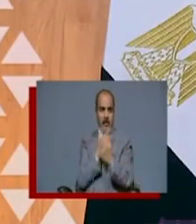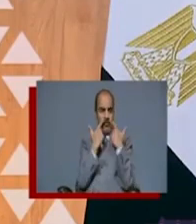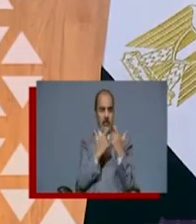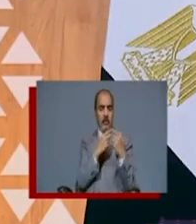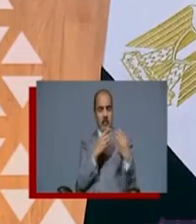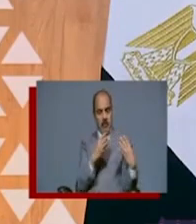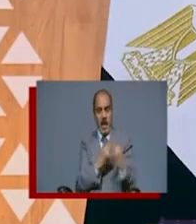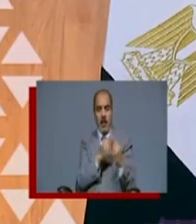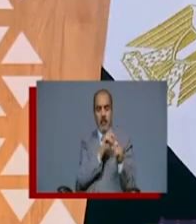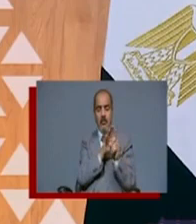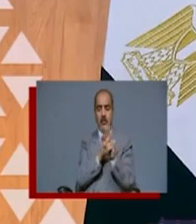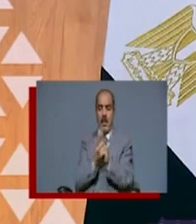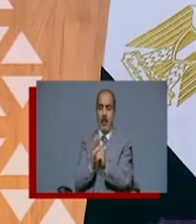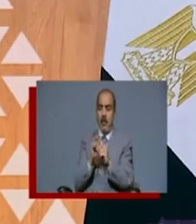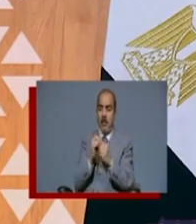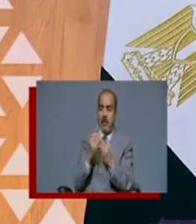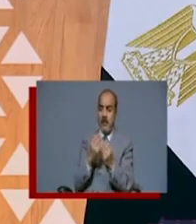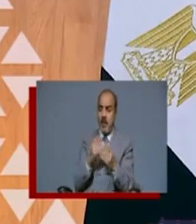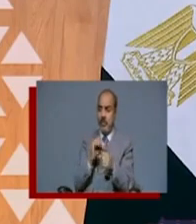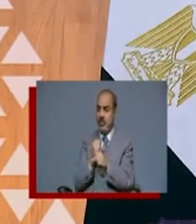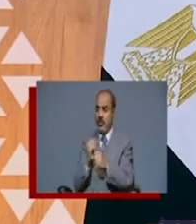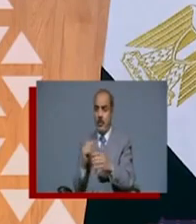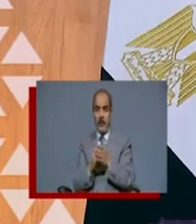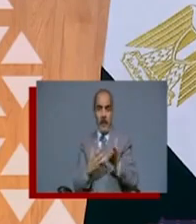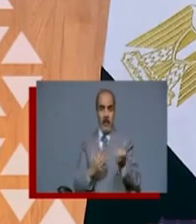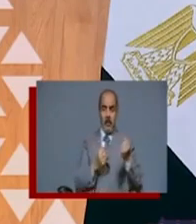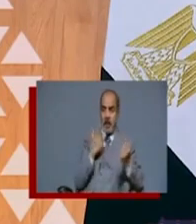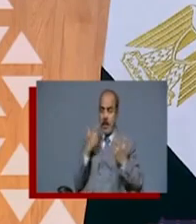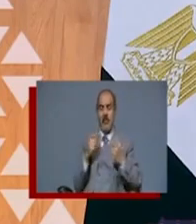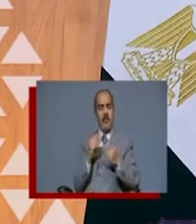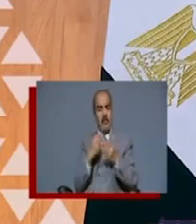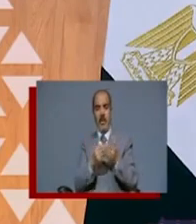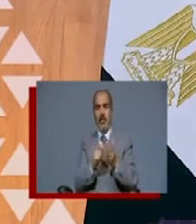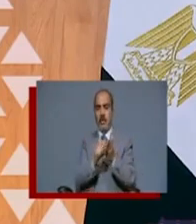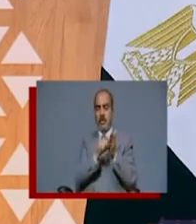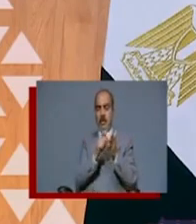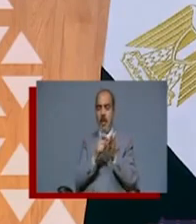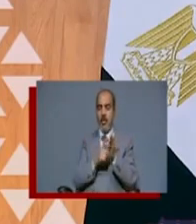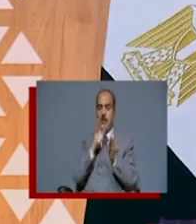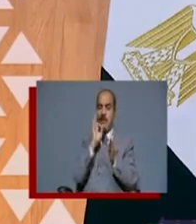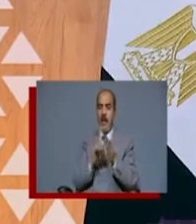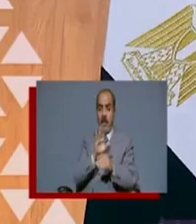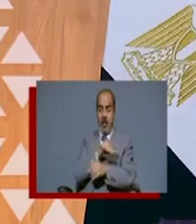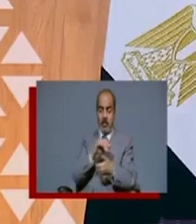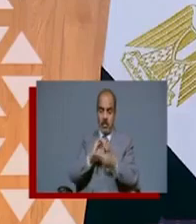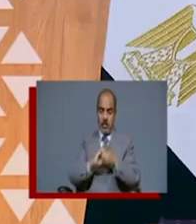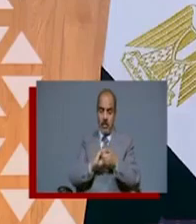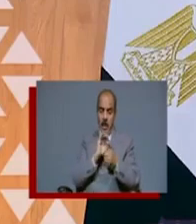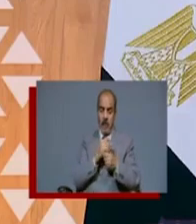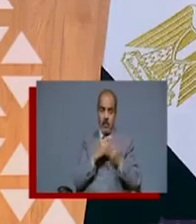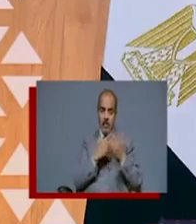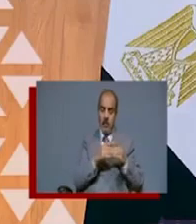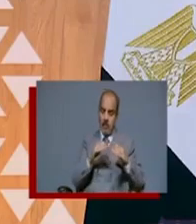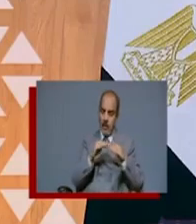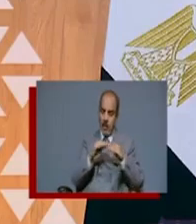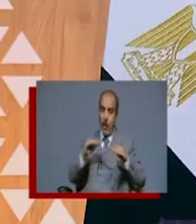10 ايام فدي او شهر وشهر في طبيعه اشغال بتتطلب ان انت تقعد لحد ما تخلص شغلك فدي انا بشتغل 12 ساعه بالك